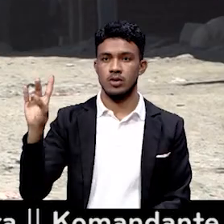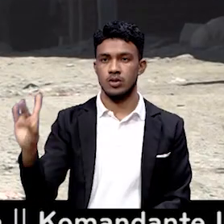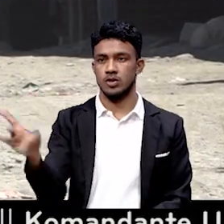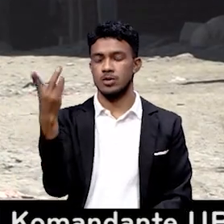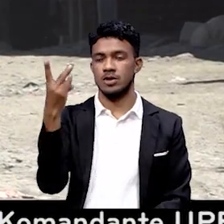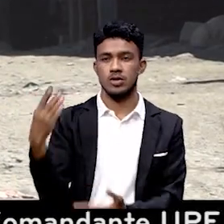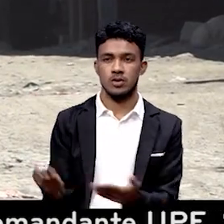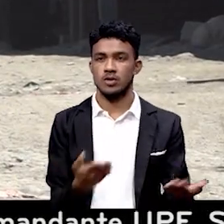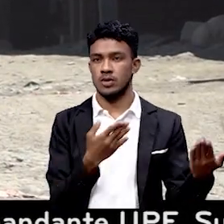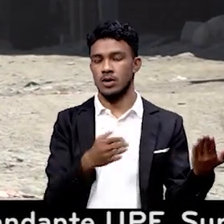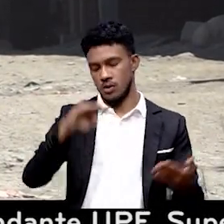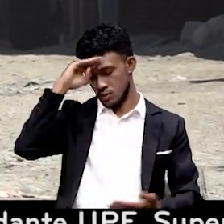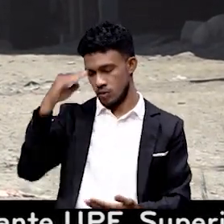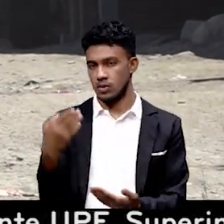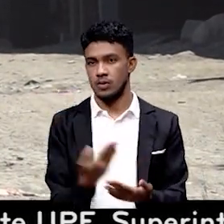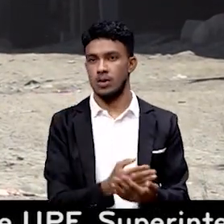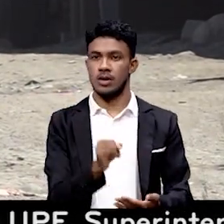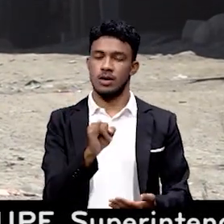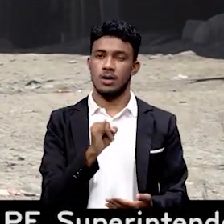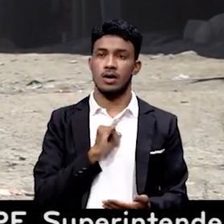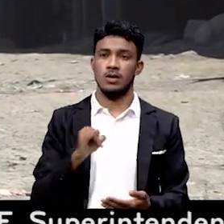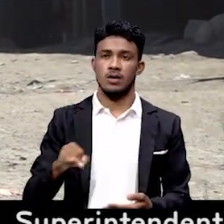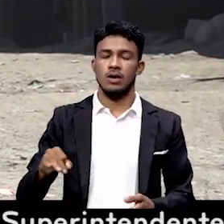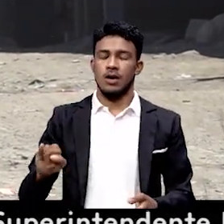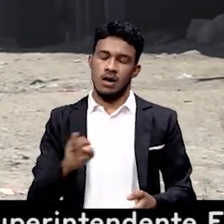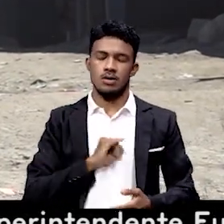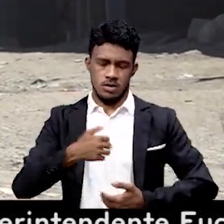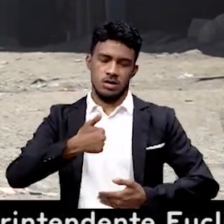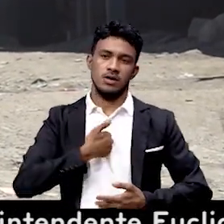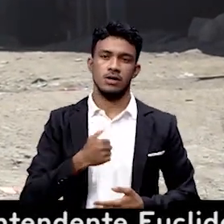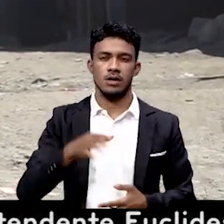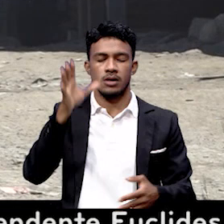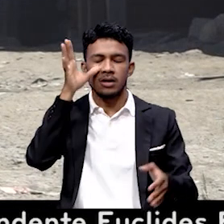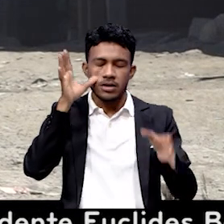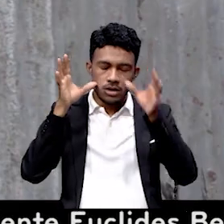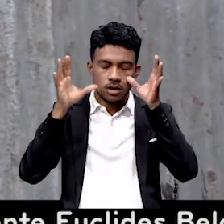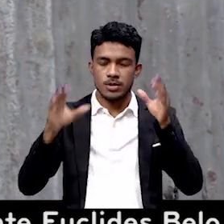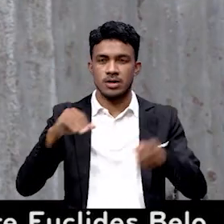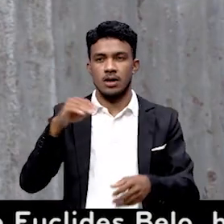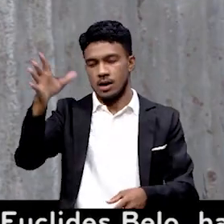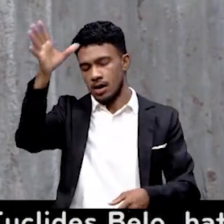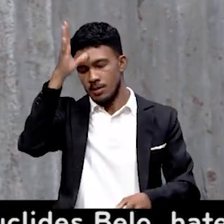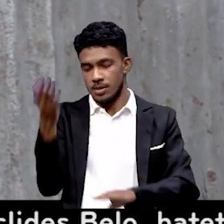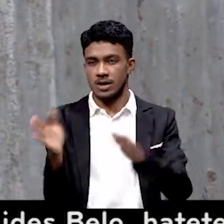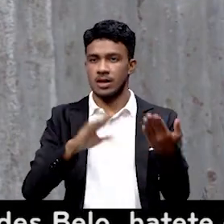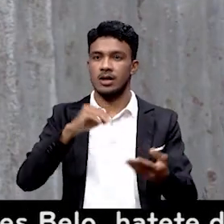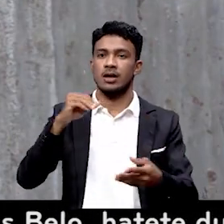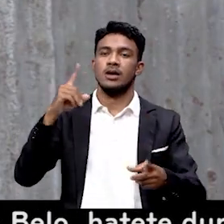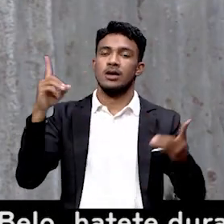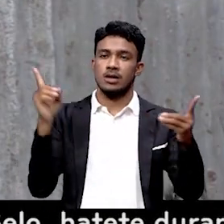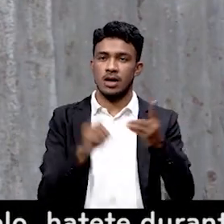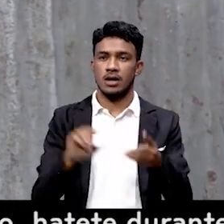hau sentimentus Kristi tebes pai mate iha tanggal 15 bulan 5